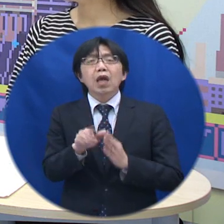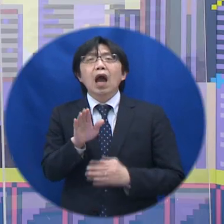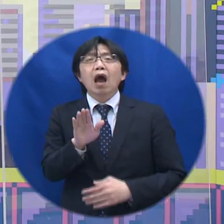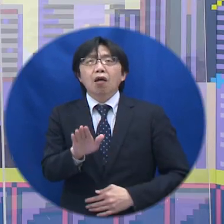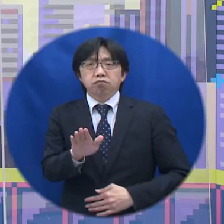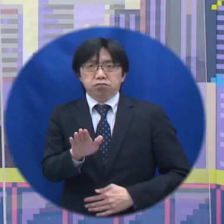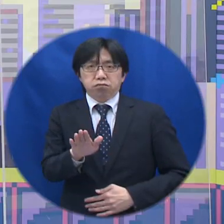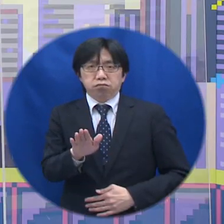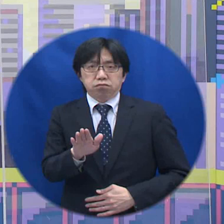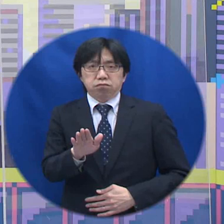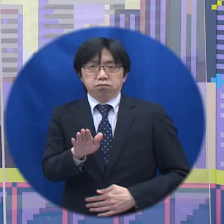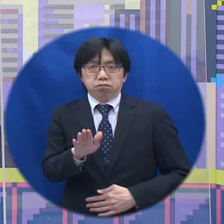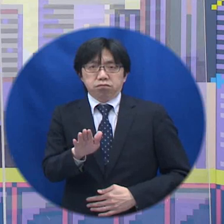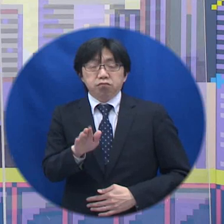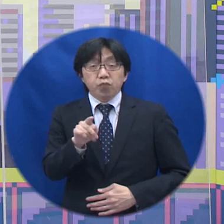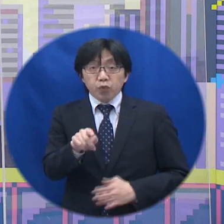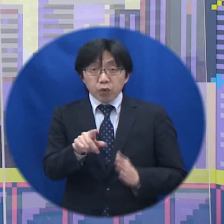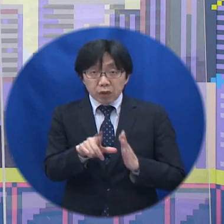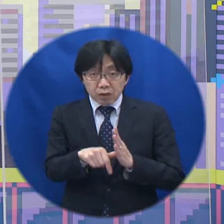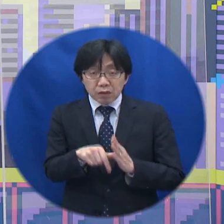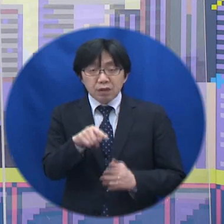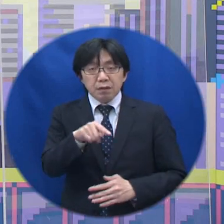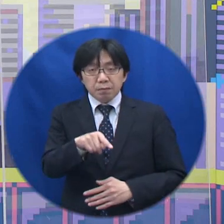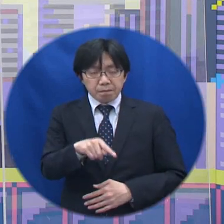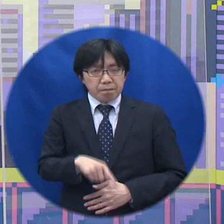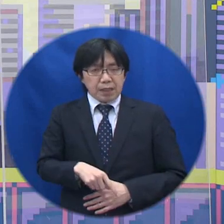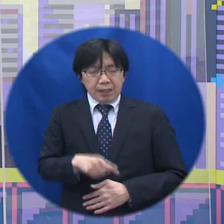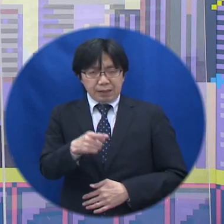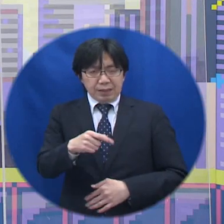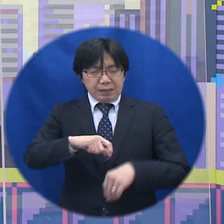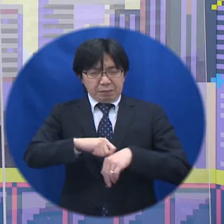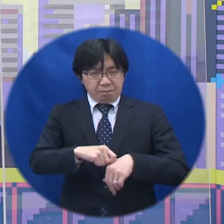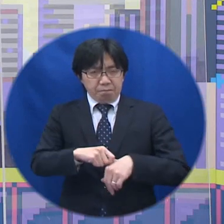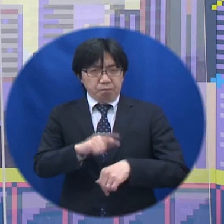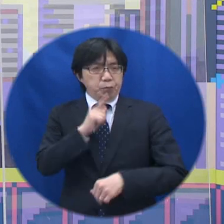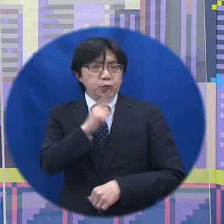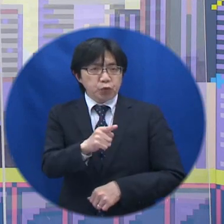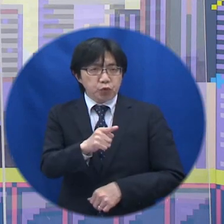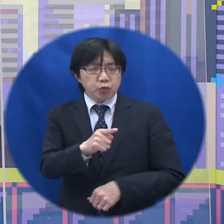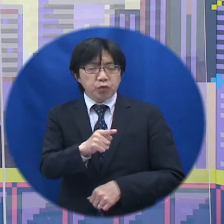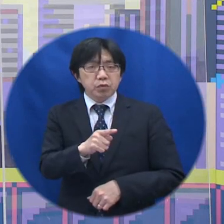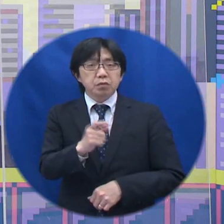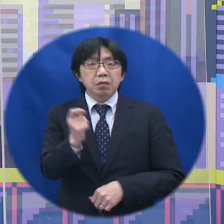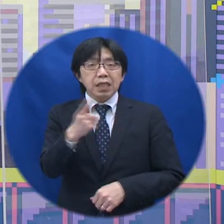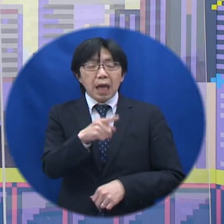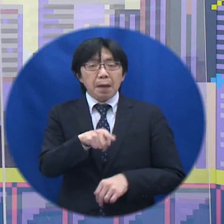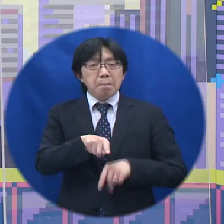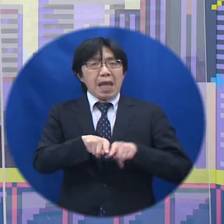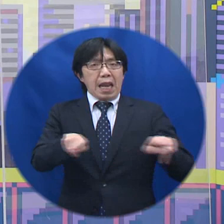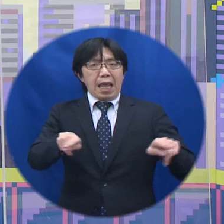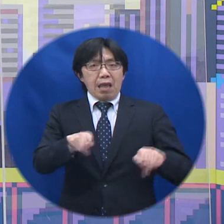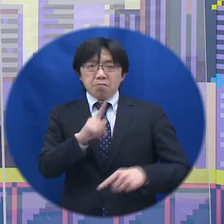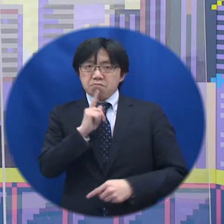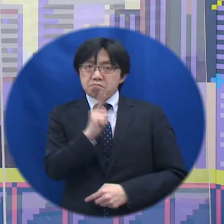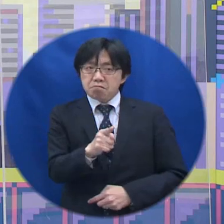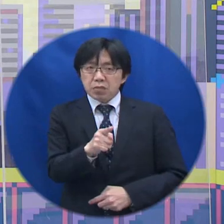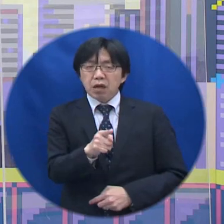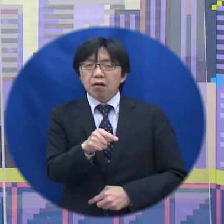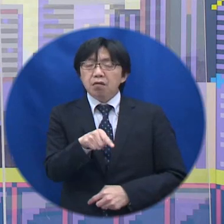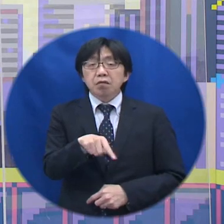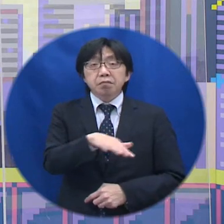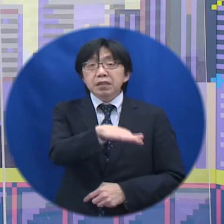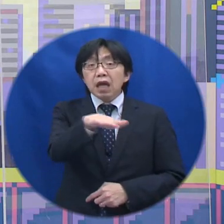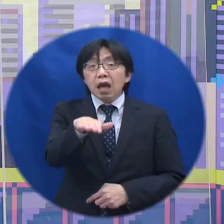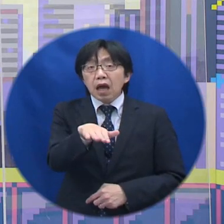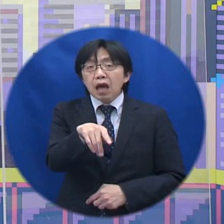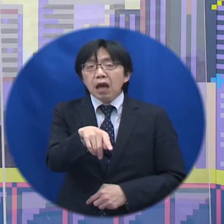。そこで厳しい口調で話したり命令的な言い方をしてしまうと、 知